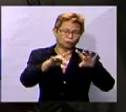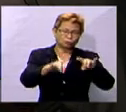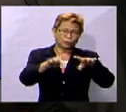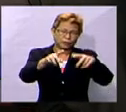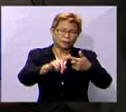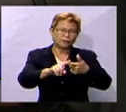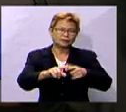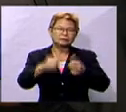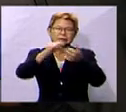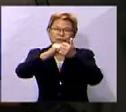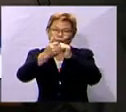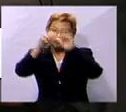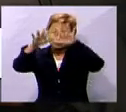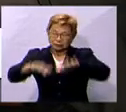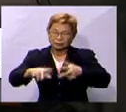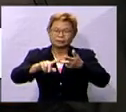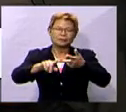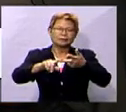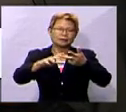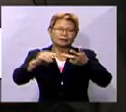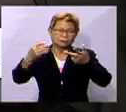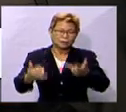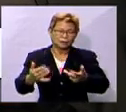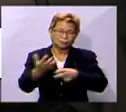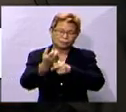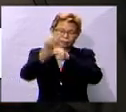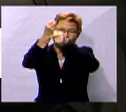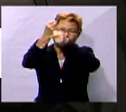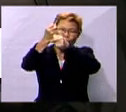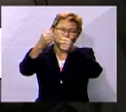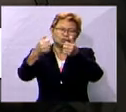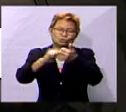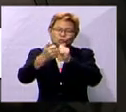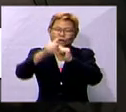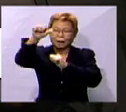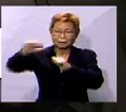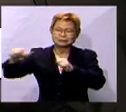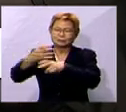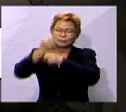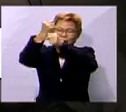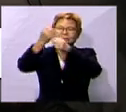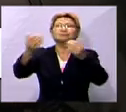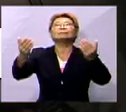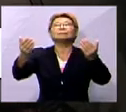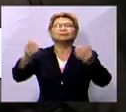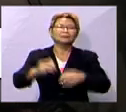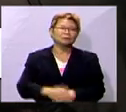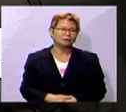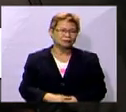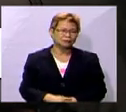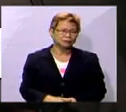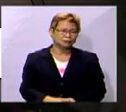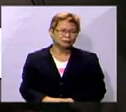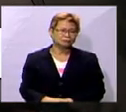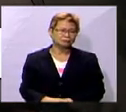diikuti dengan SEA Games. Dan sekarang menjuarai Sukan Asia pula, alhamdulillah. Makin selesa ke untuk